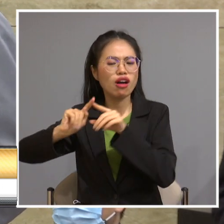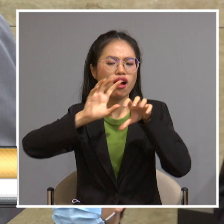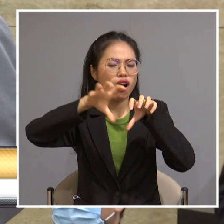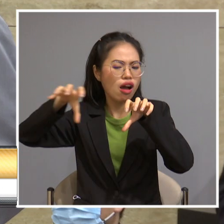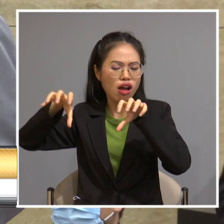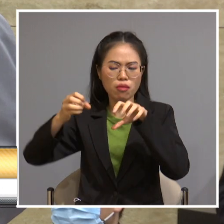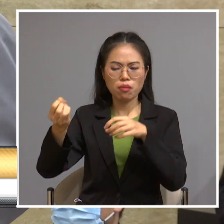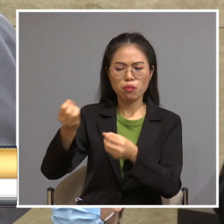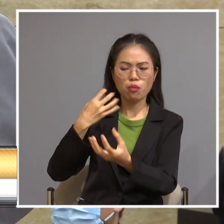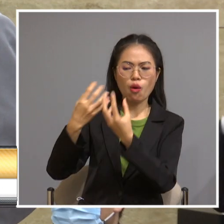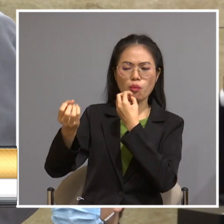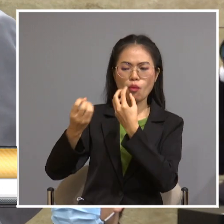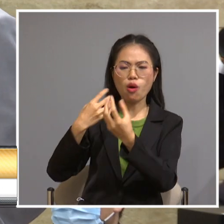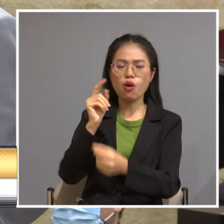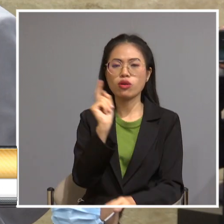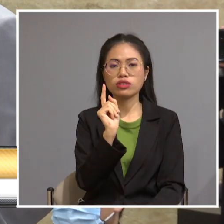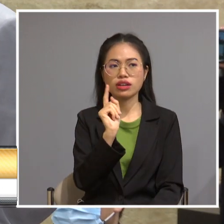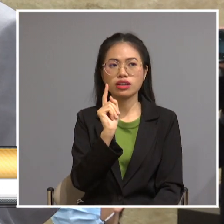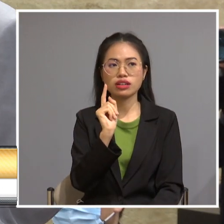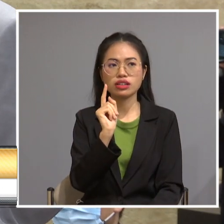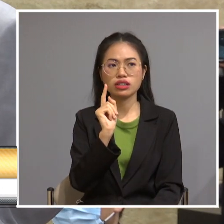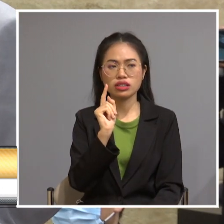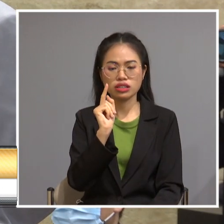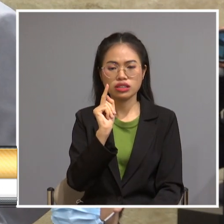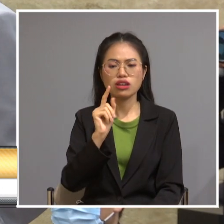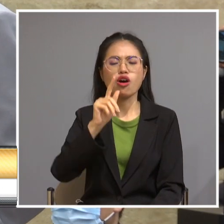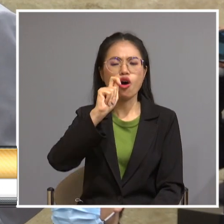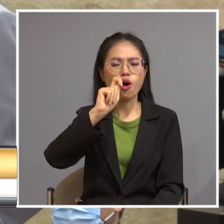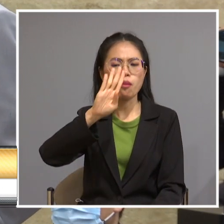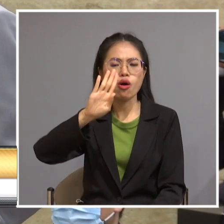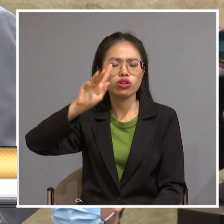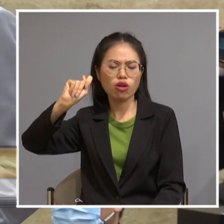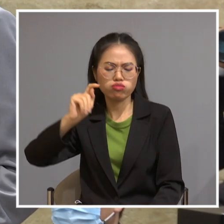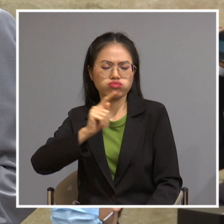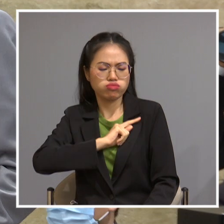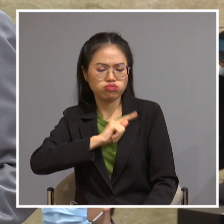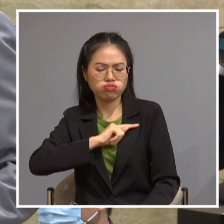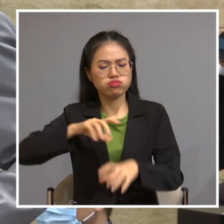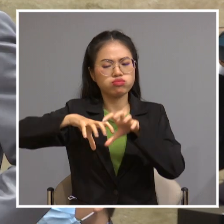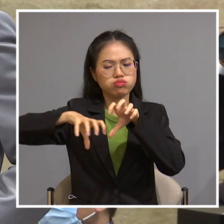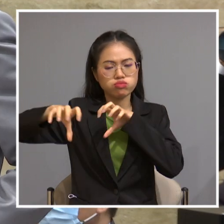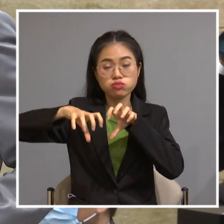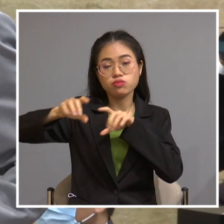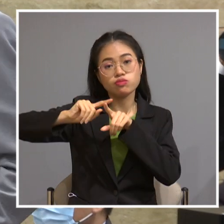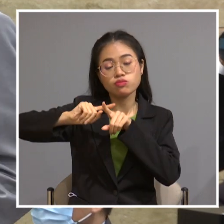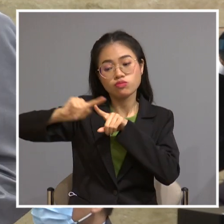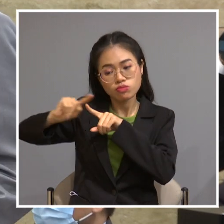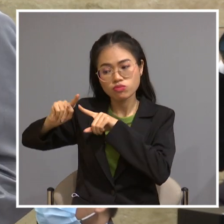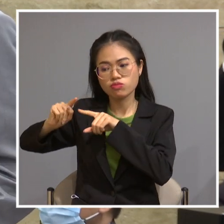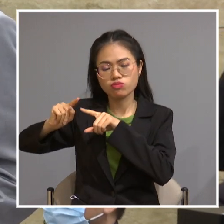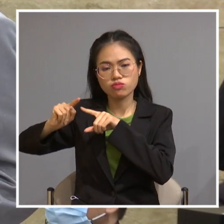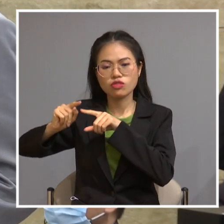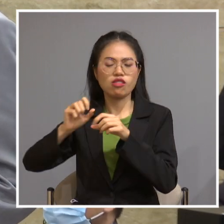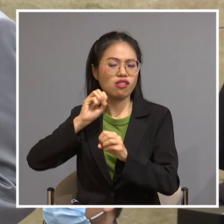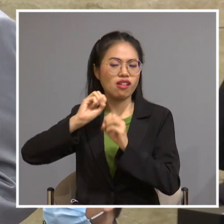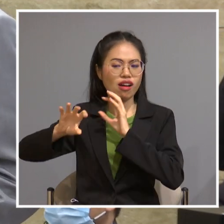ซึ่ง องคก ปก ของ สวน ทองถิ เองęี พลาหลกิ หน้าที่ หักอยู่ แล้ว ในเรื่อง ของ การบริหาร จั